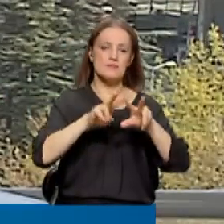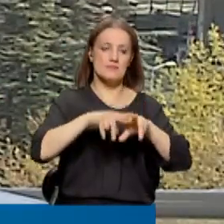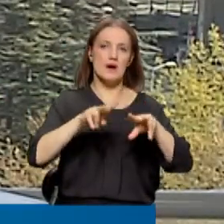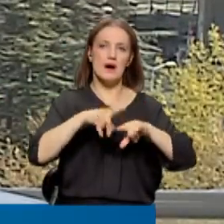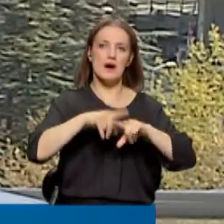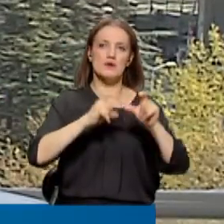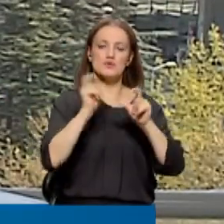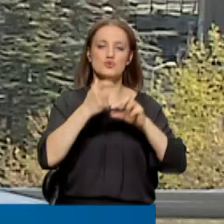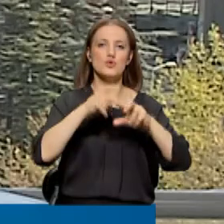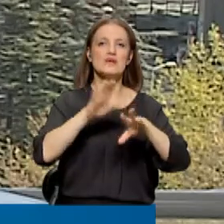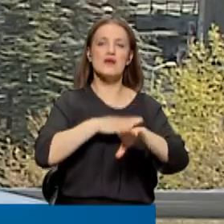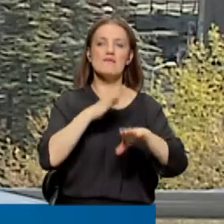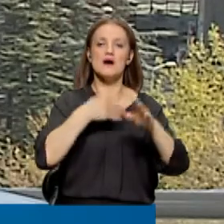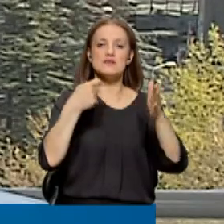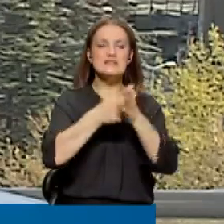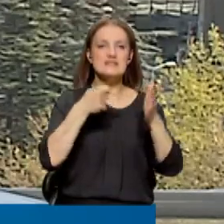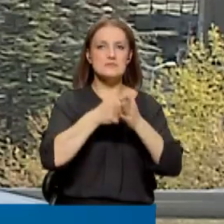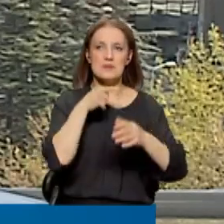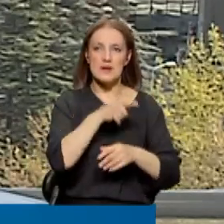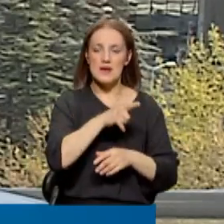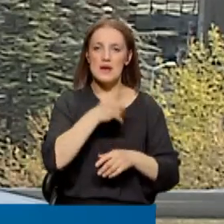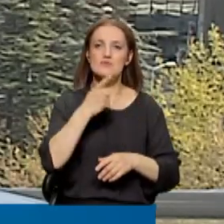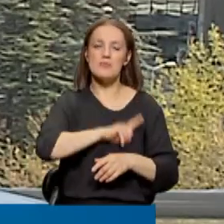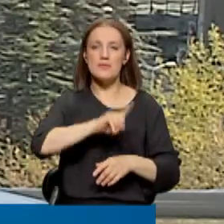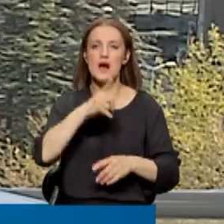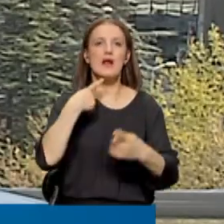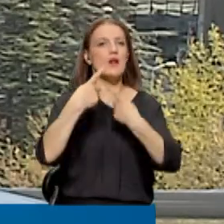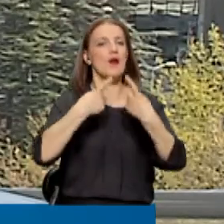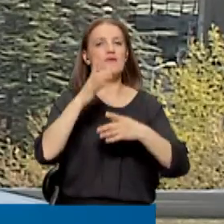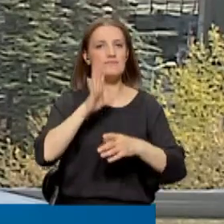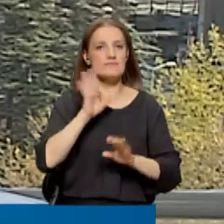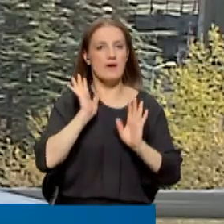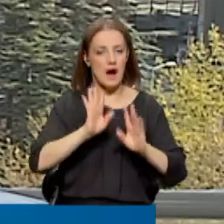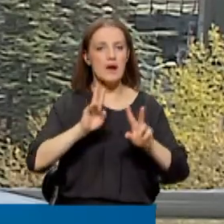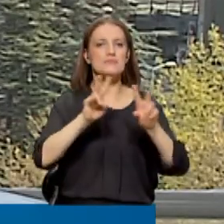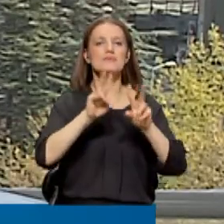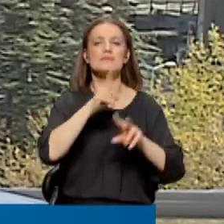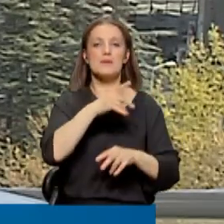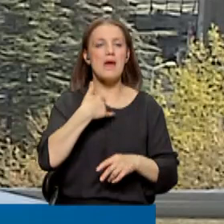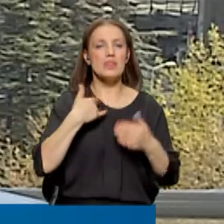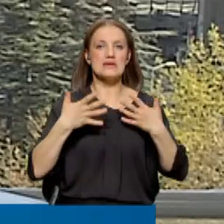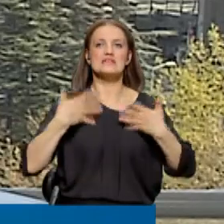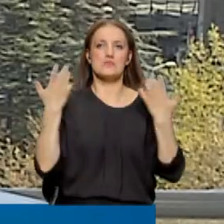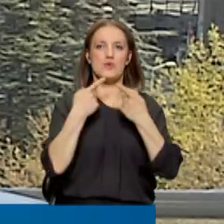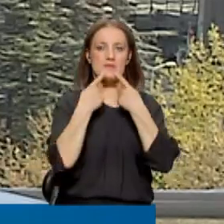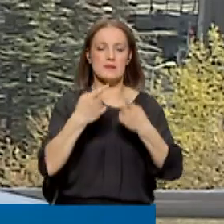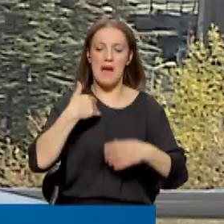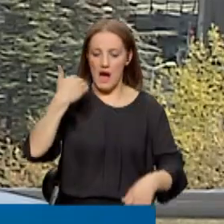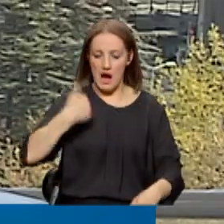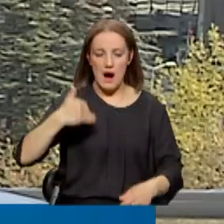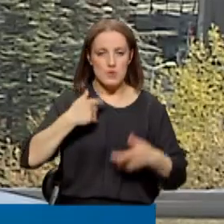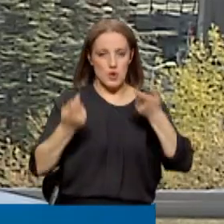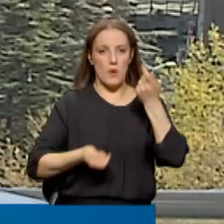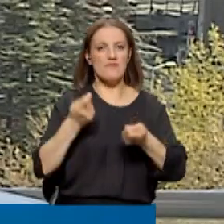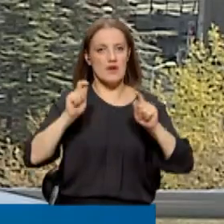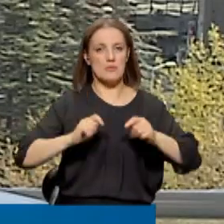Yavaş isminin dile getirilmesinden hoşlanmadığını çok net bir ifadeyle de dillendirdi. Ve istemiyorum dedi. Ben kamu görevi yapıyorum